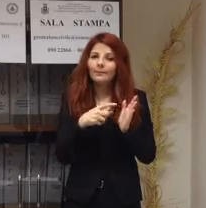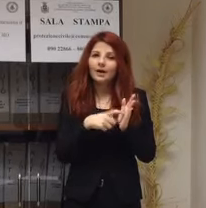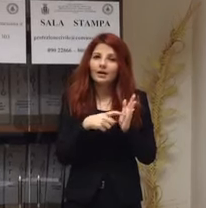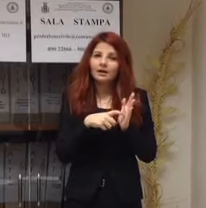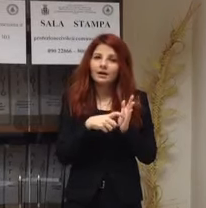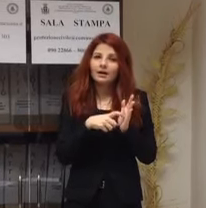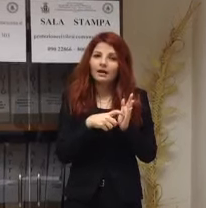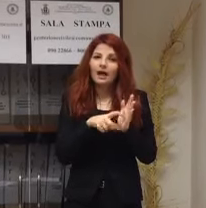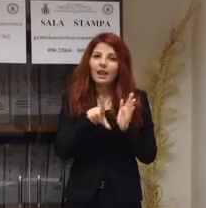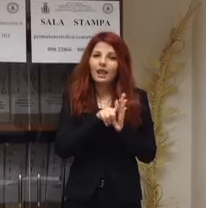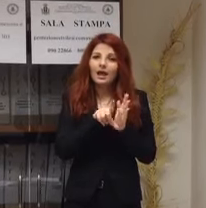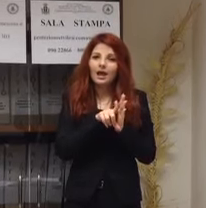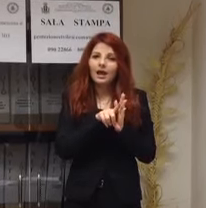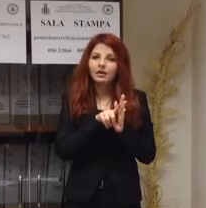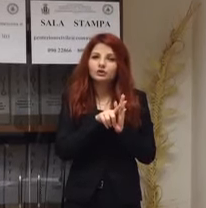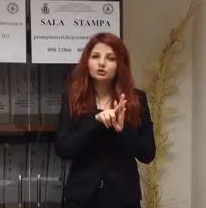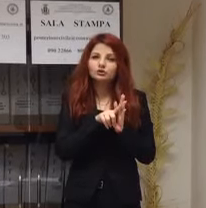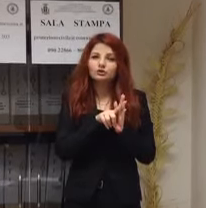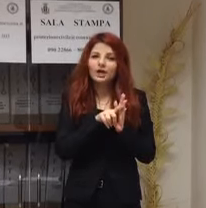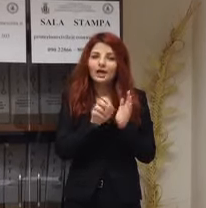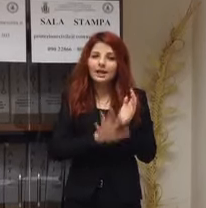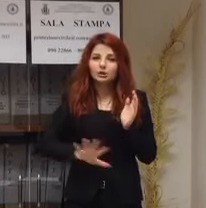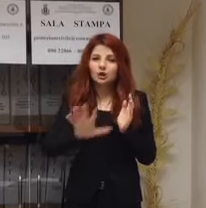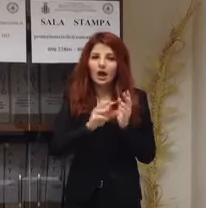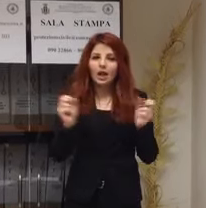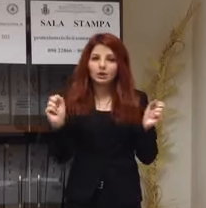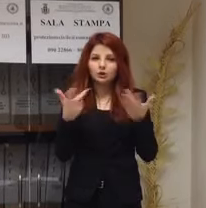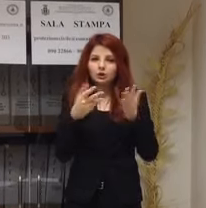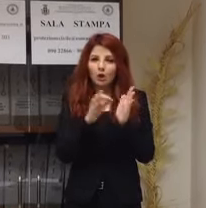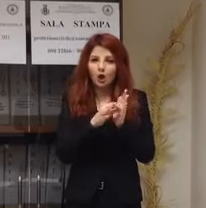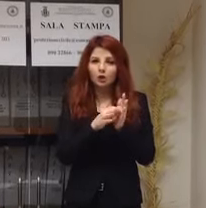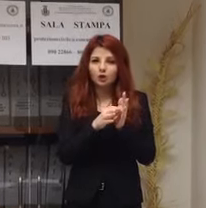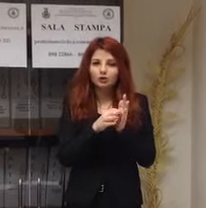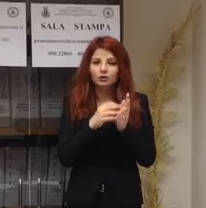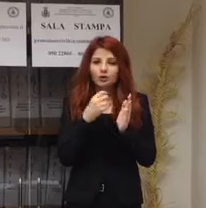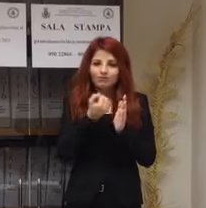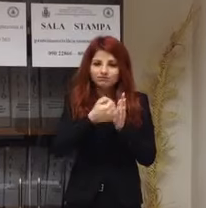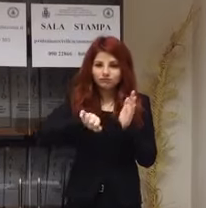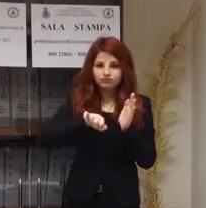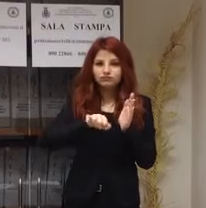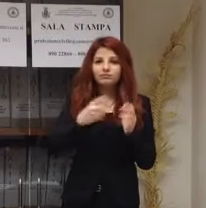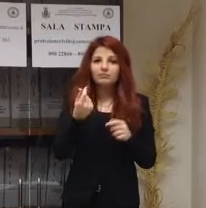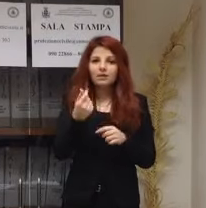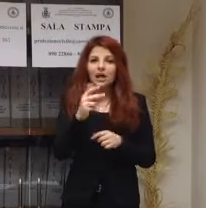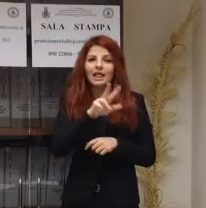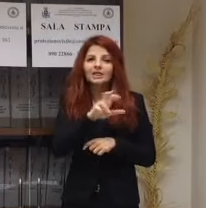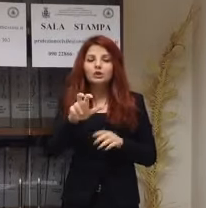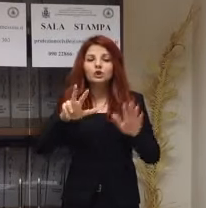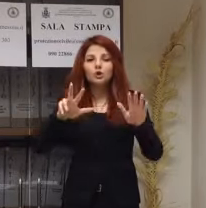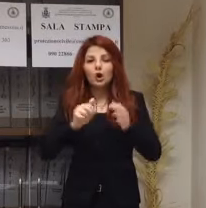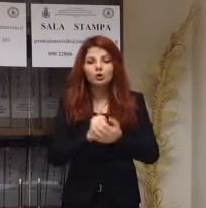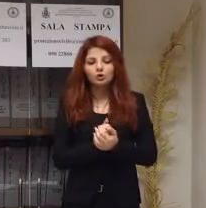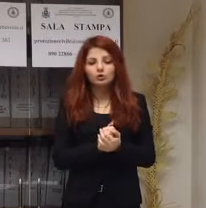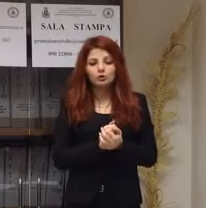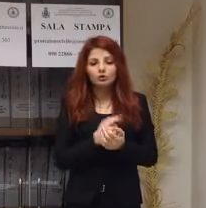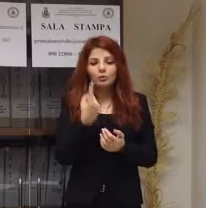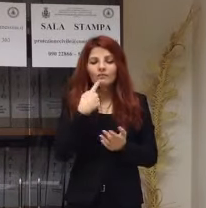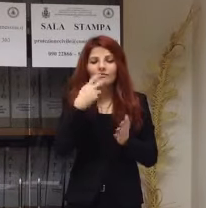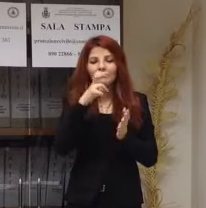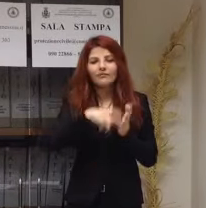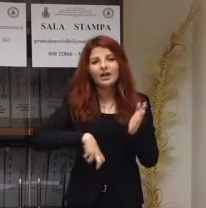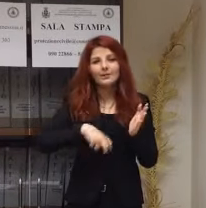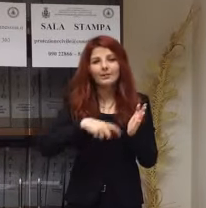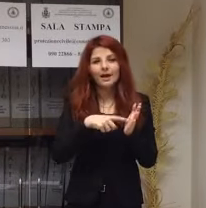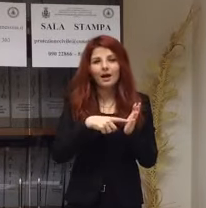contestazione in violazione della legge regionale 18 euro 308, un verbale di contestazione